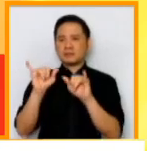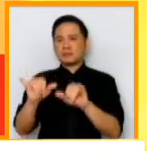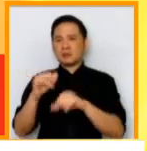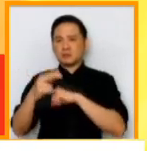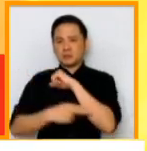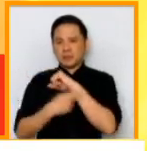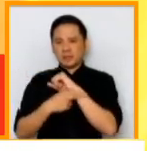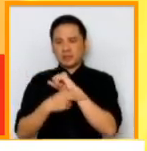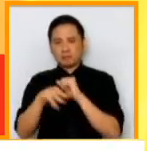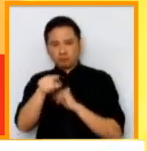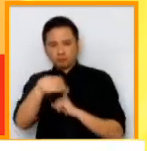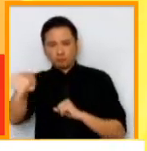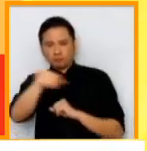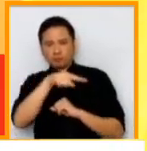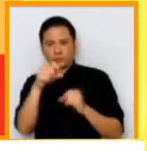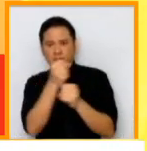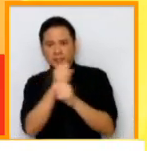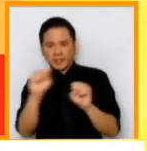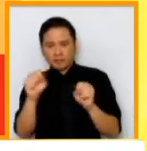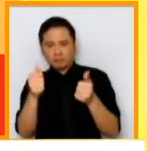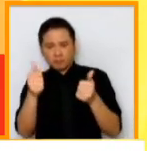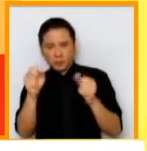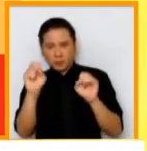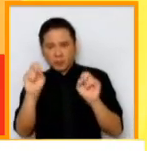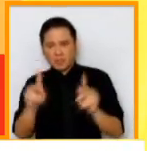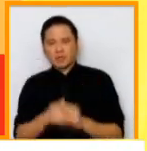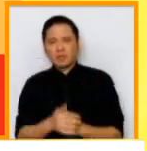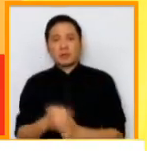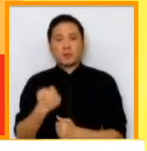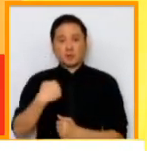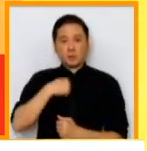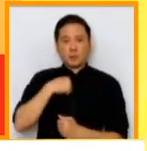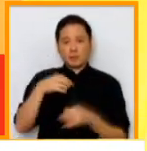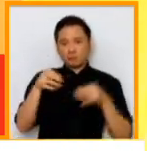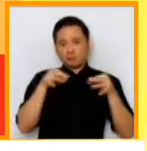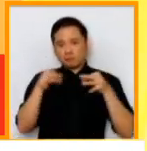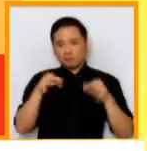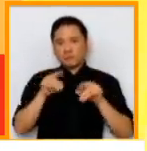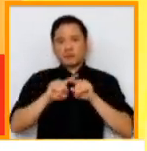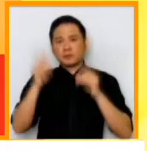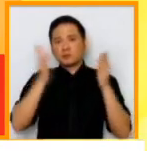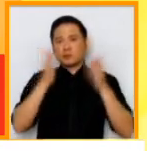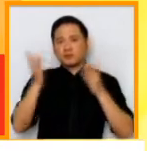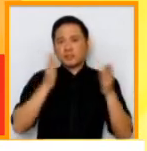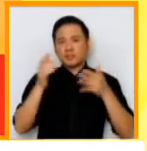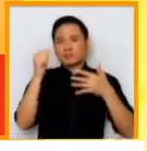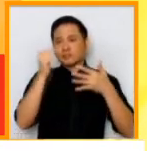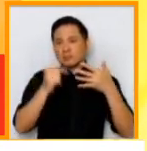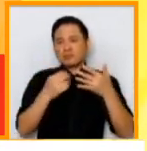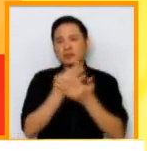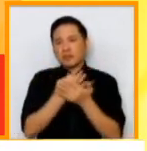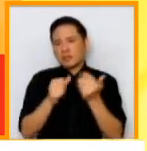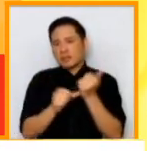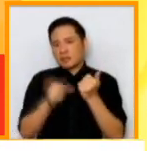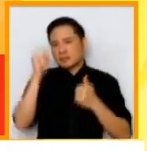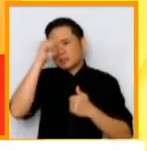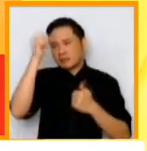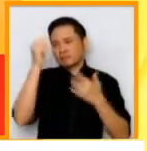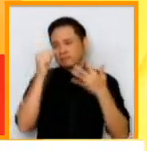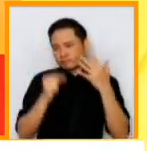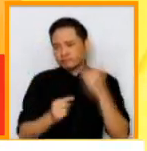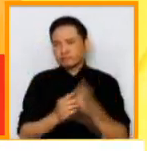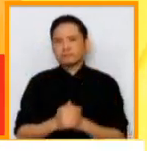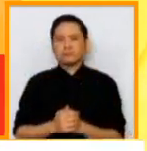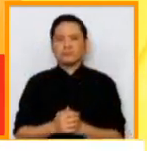Okay naman sila. At pinaliwanagan ko rin sila ng mga welfare services natin, financial assistance, livelihood, scholarship, kanya.